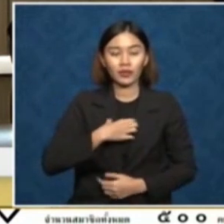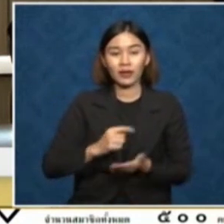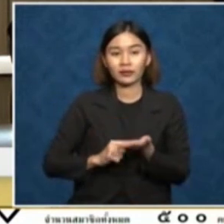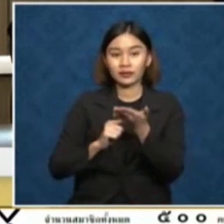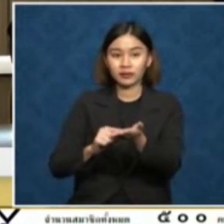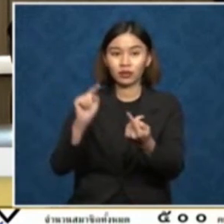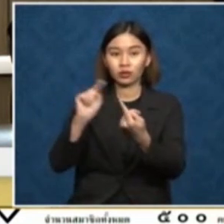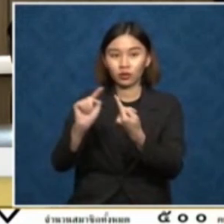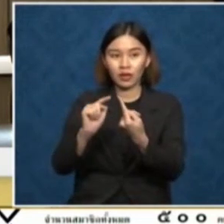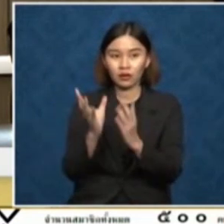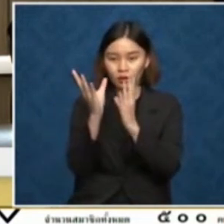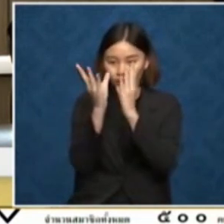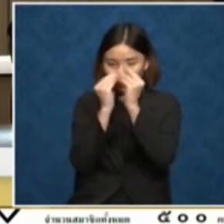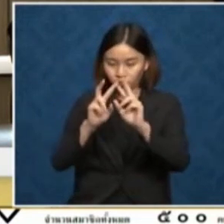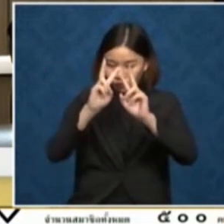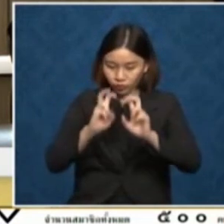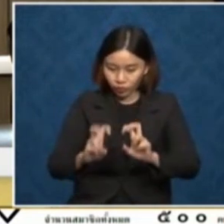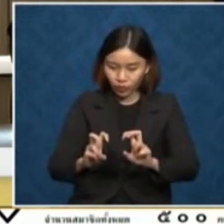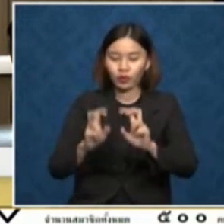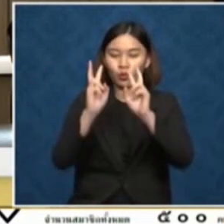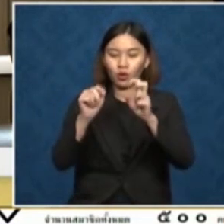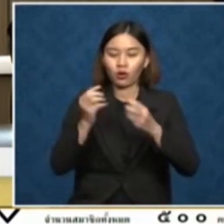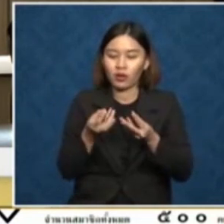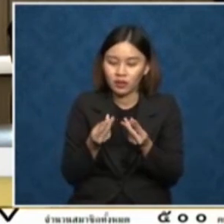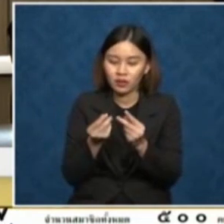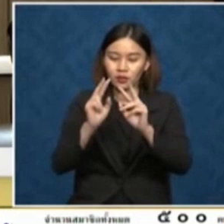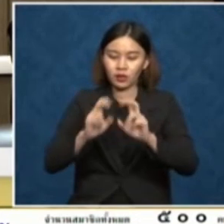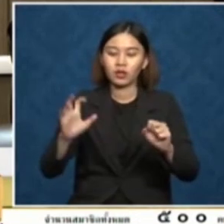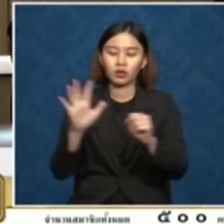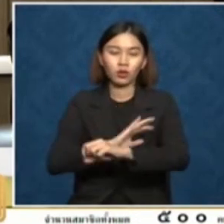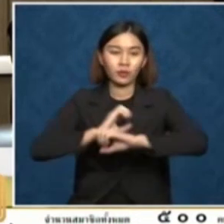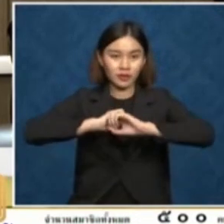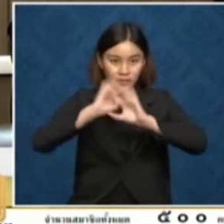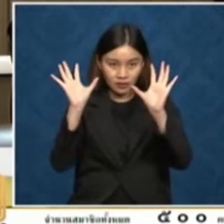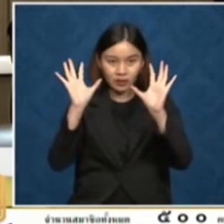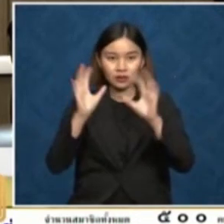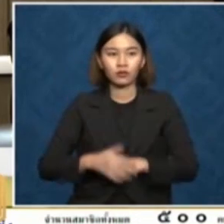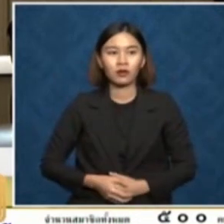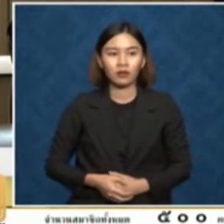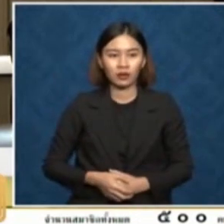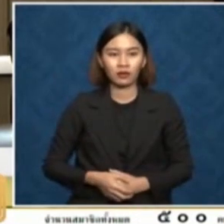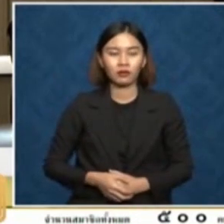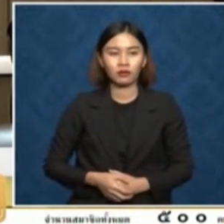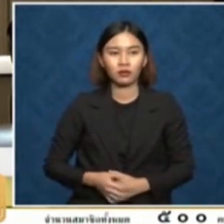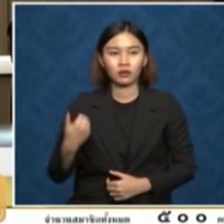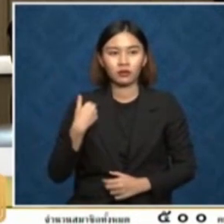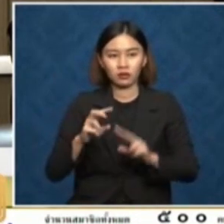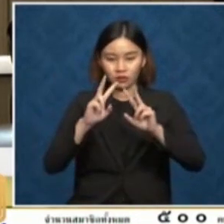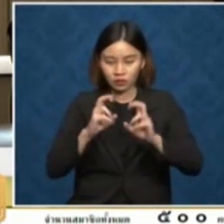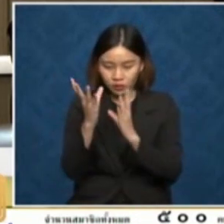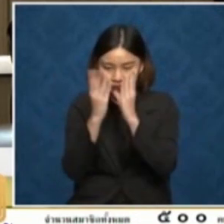การมีแนวทางปฏิบัติที่สามารถนำไปปฏิบัติใช้ได้จริงก็เป็นสิ่งที่เราต้องให้ความสำคัญครับควบคู่ไปด้วยเช่นเ